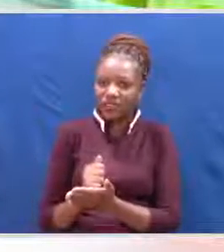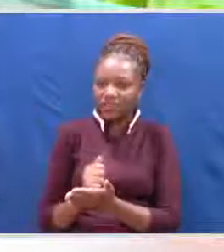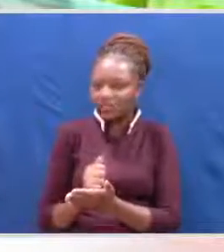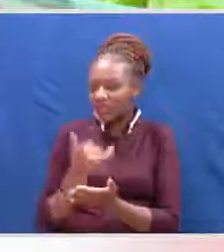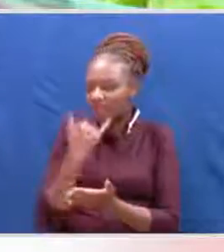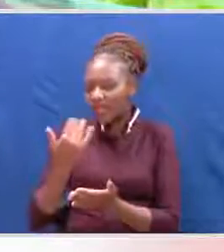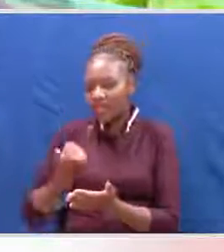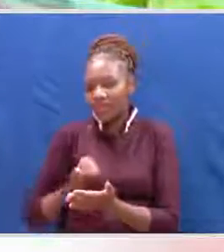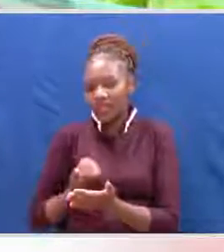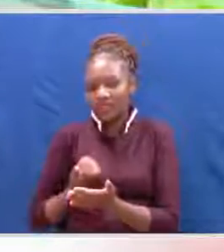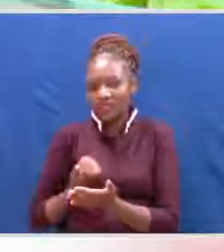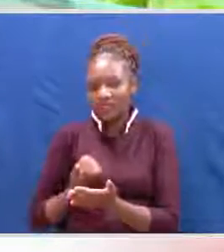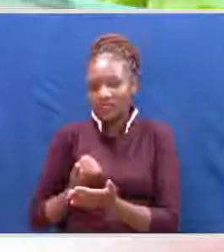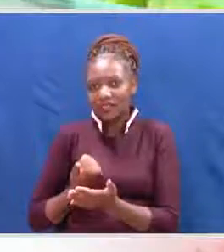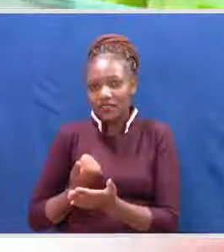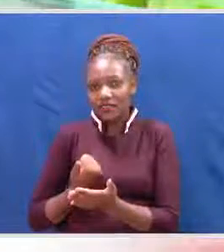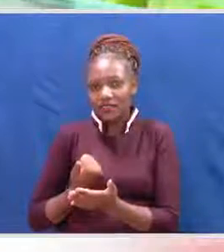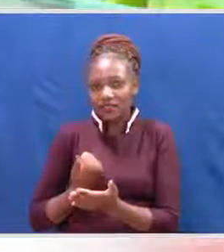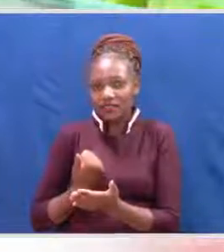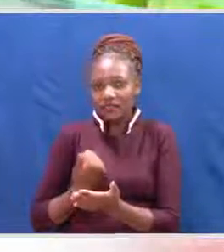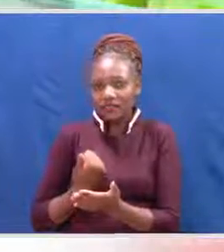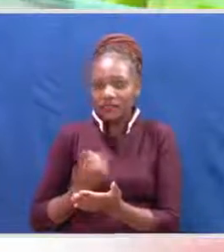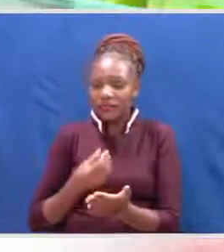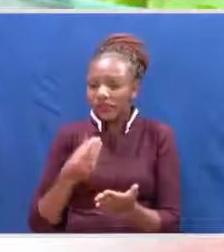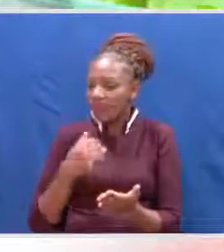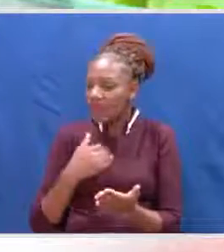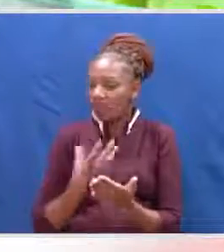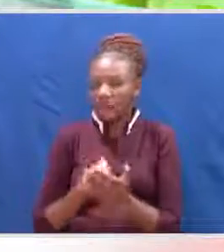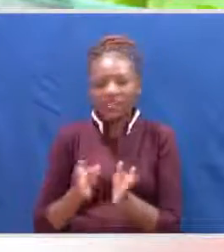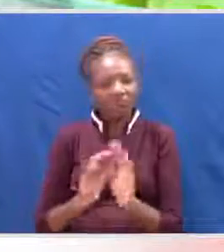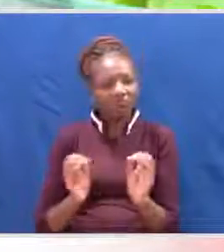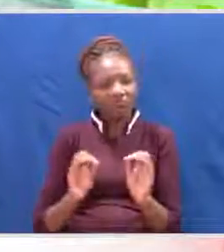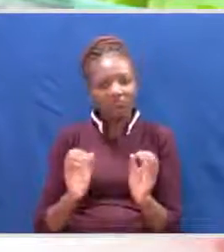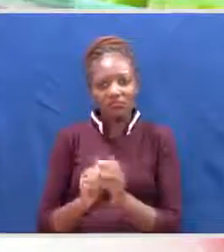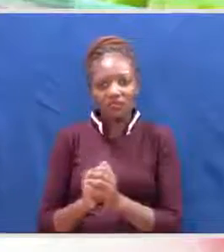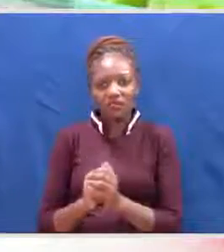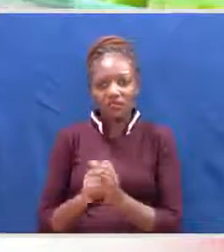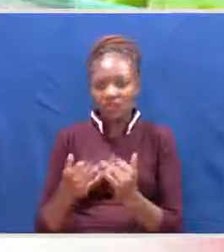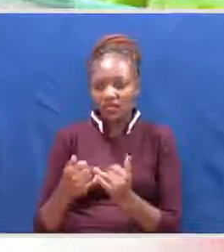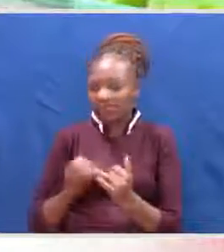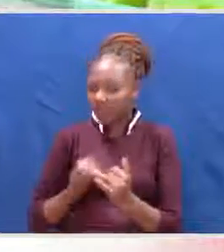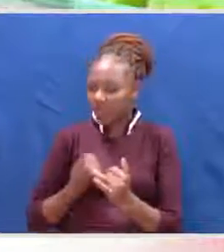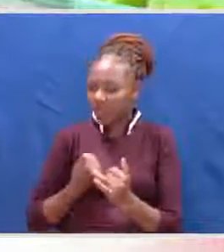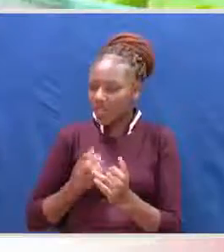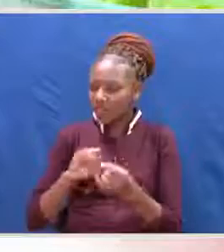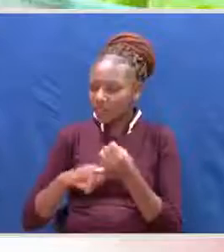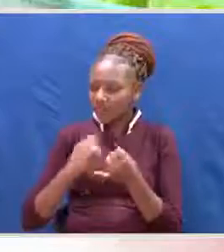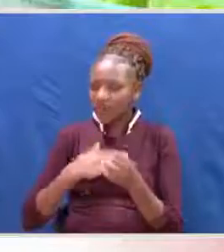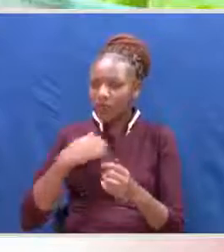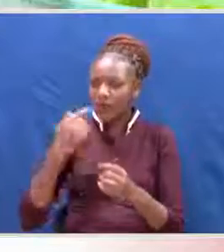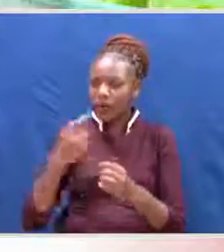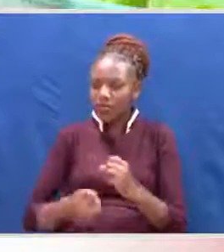mdogo, nilikuwa nimeplan kumpeleka hata kusoma, lakini sasa financially singeweza. Amestick na mimi tangu nikiwa na hii shida mpaka saa